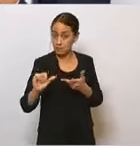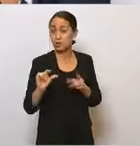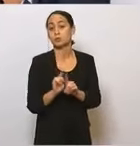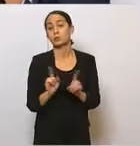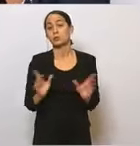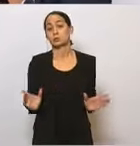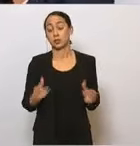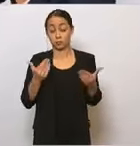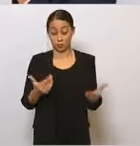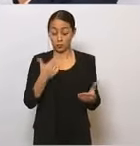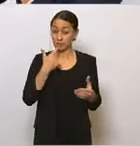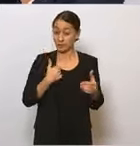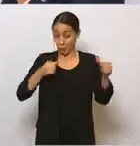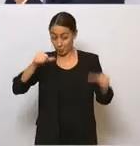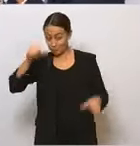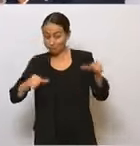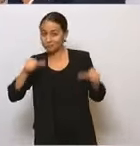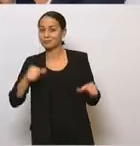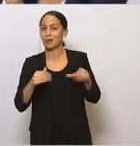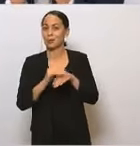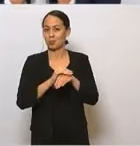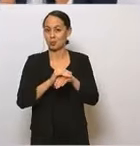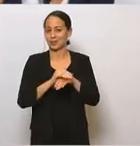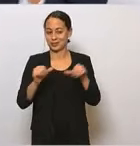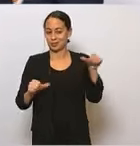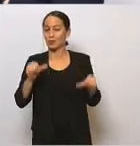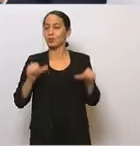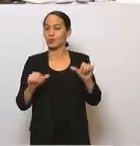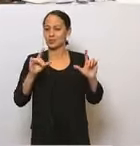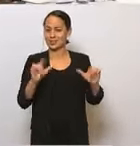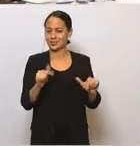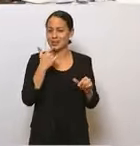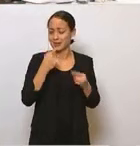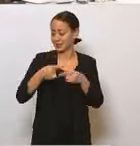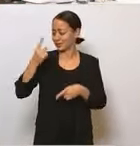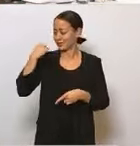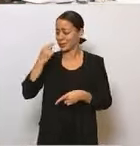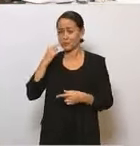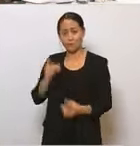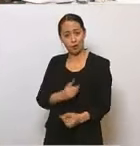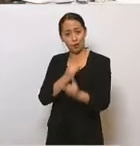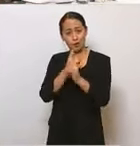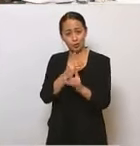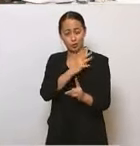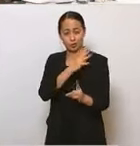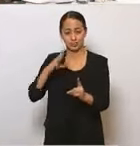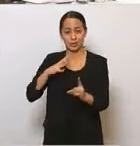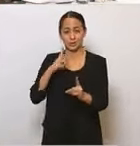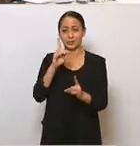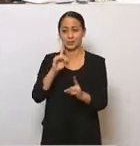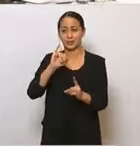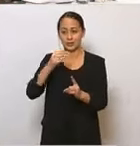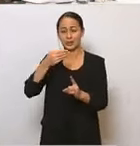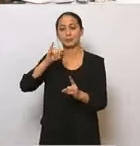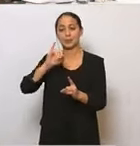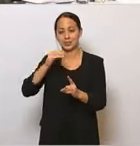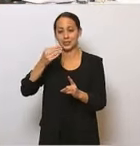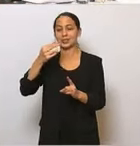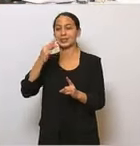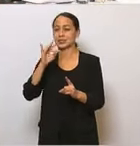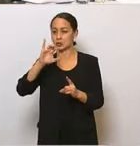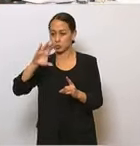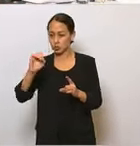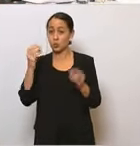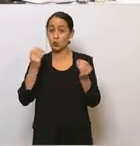de concurrence. C'est assez intéressant parce que la dernière fois que j'ai rencontré Mme Dimitio, c'était en Corée du Sud. Et on voit qu'il y a une convergence de beaucoup